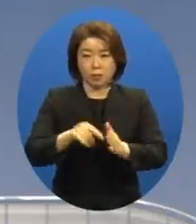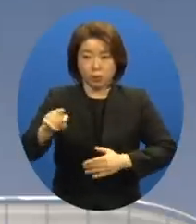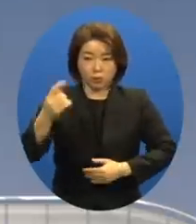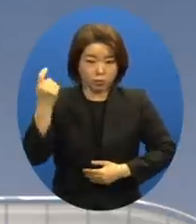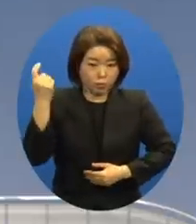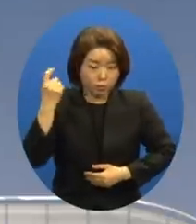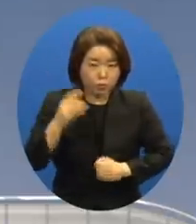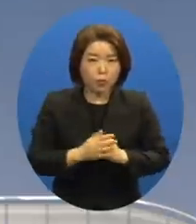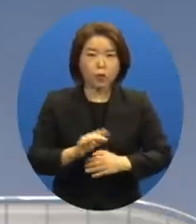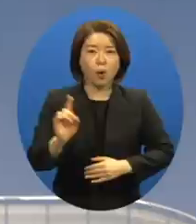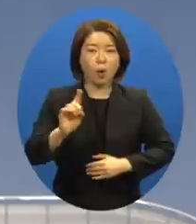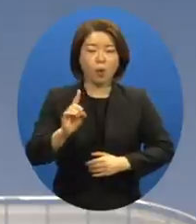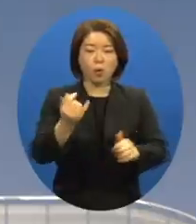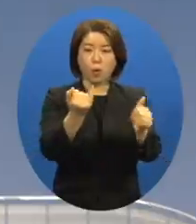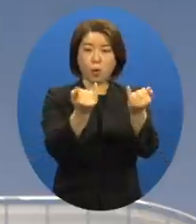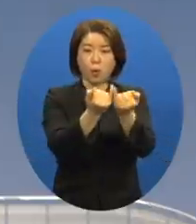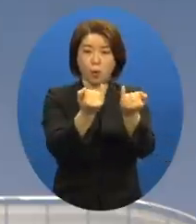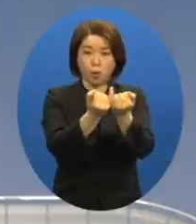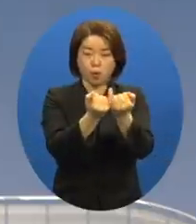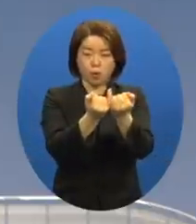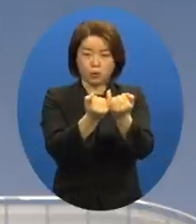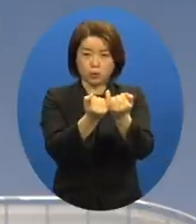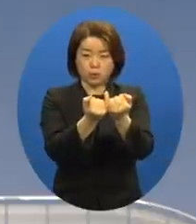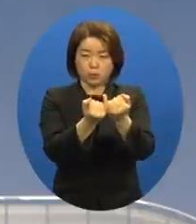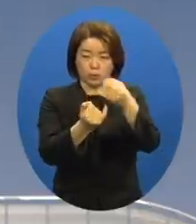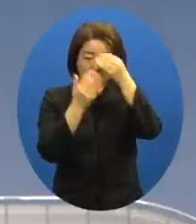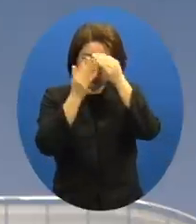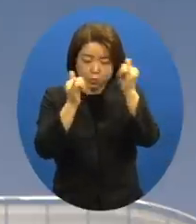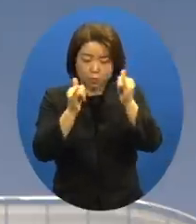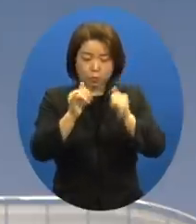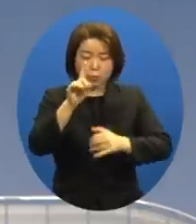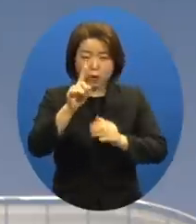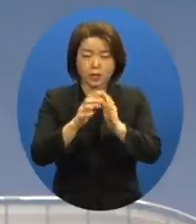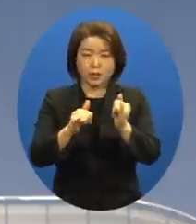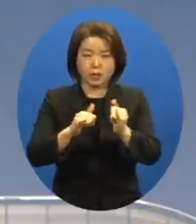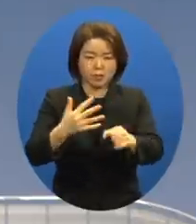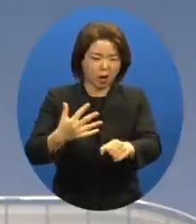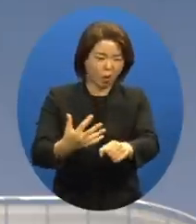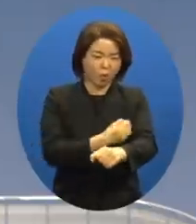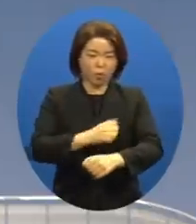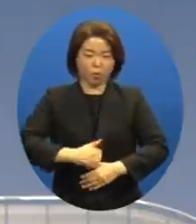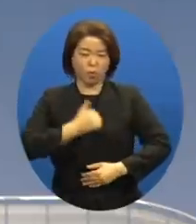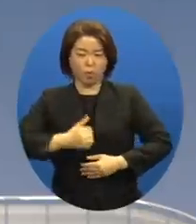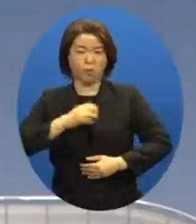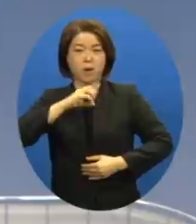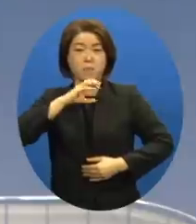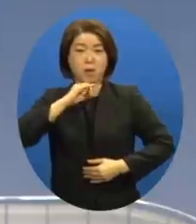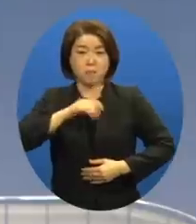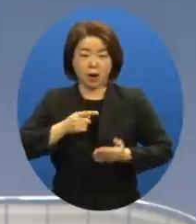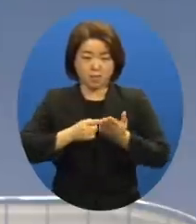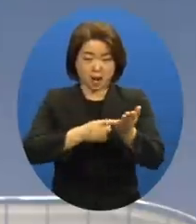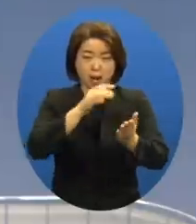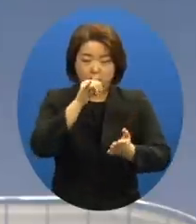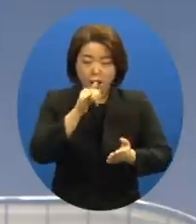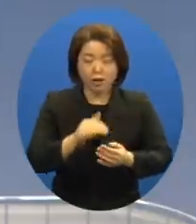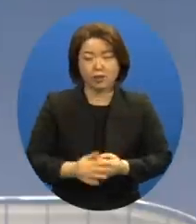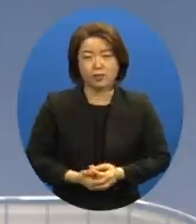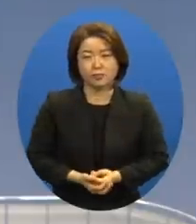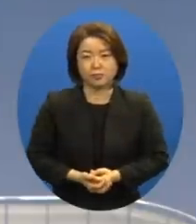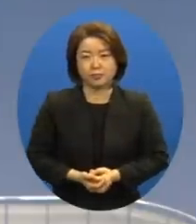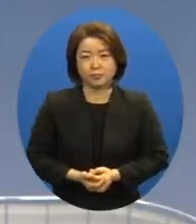어느 여성도 한분이 대단히 화를 내면서 항의를 했다고 했습니다